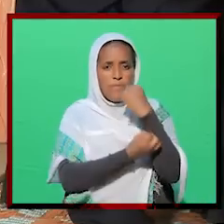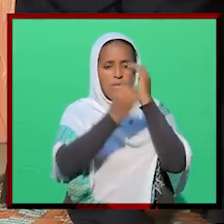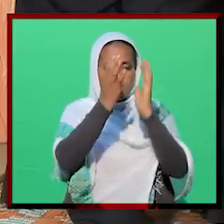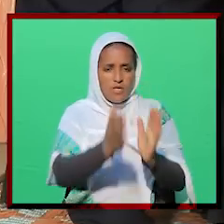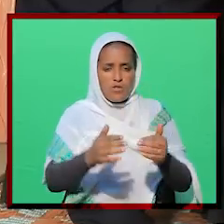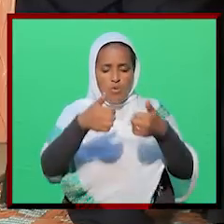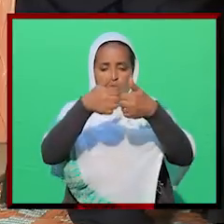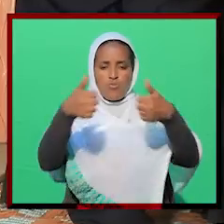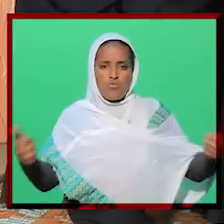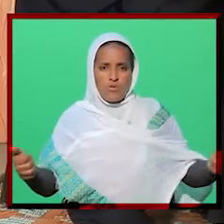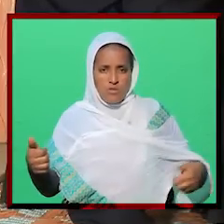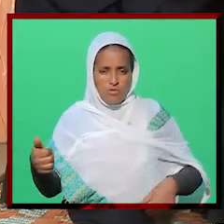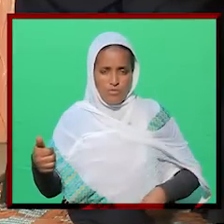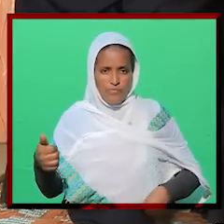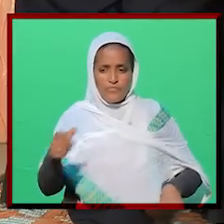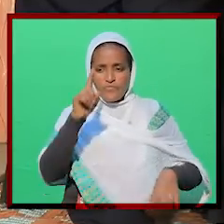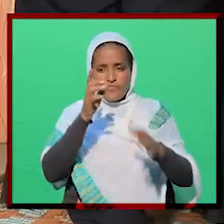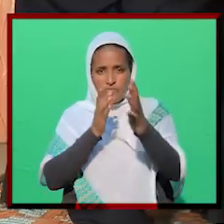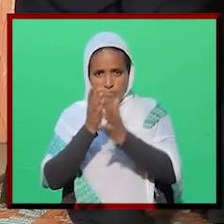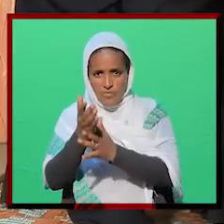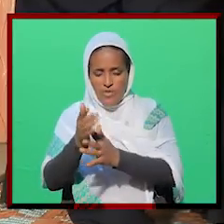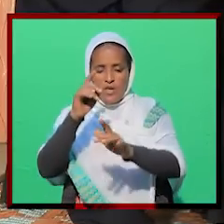ስለዚህ እነሱ በቅባት የባህሪ ልጅ ሆነ